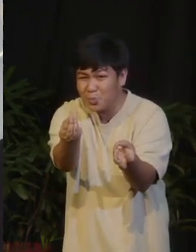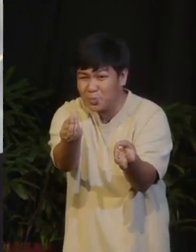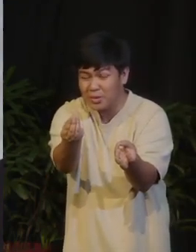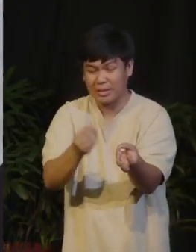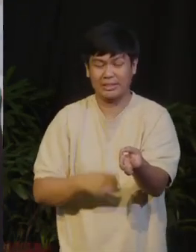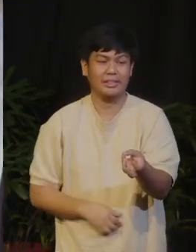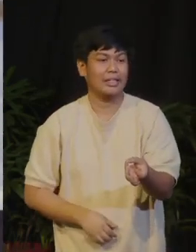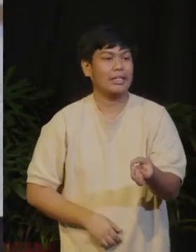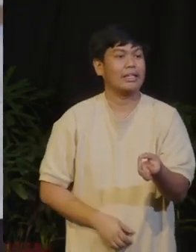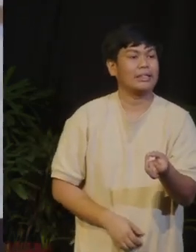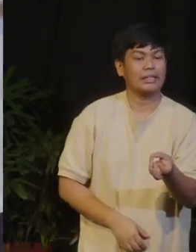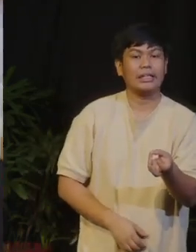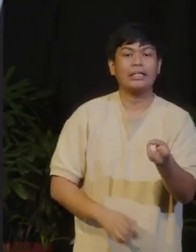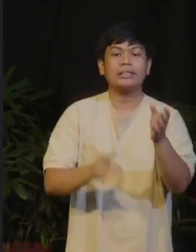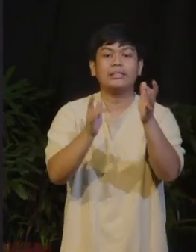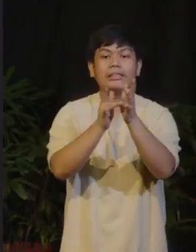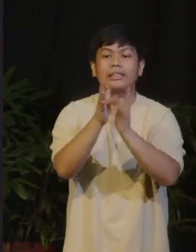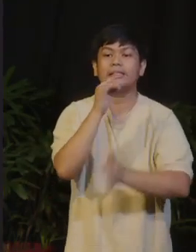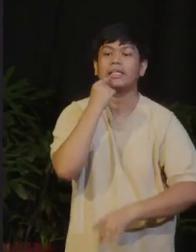Ang sinasabi dito, ikaw,